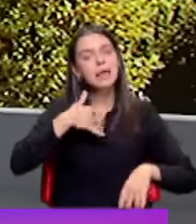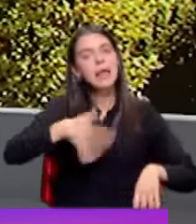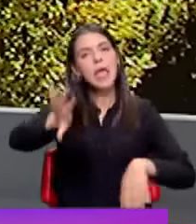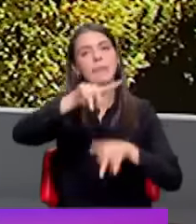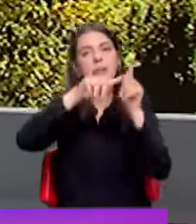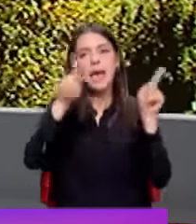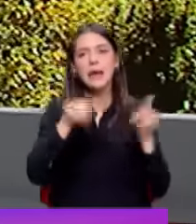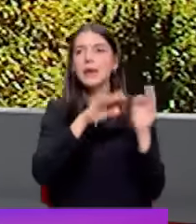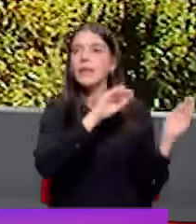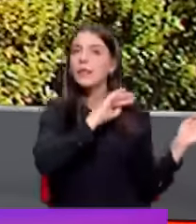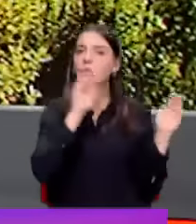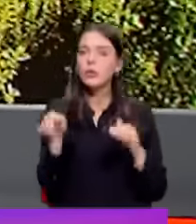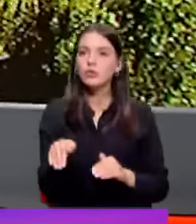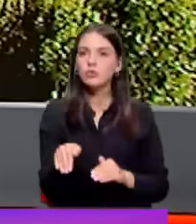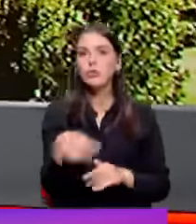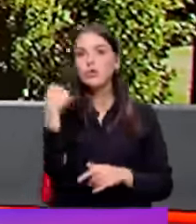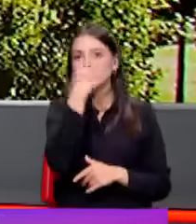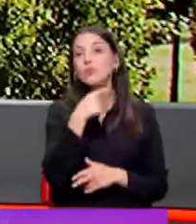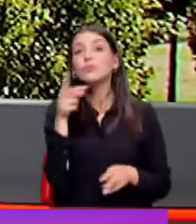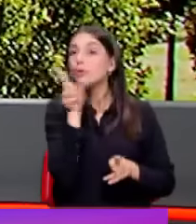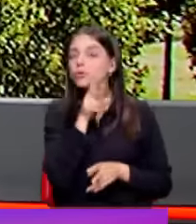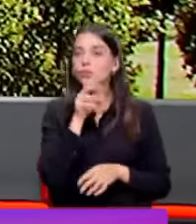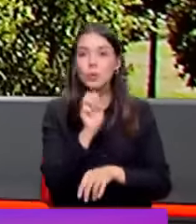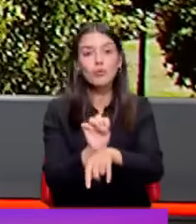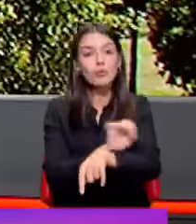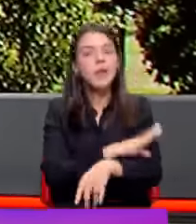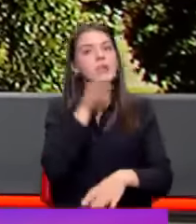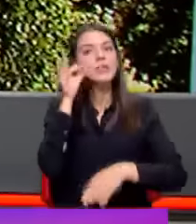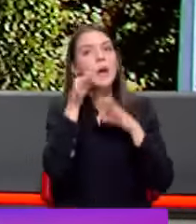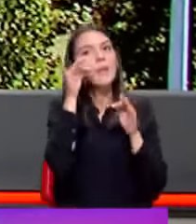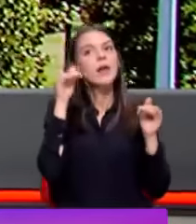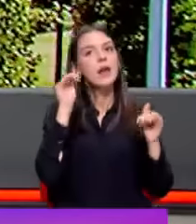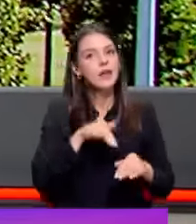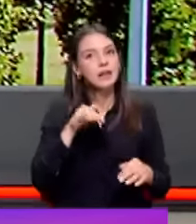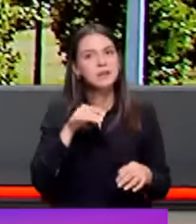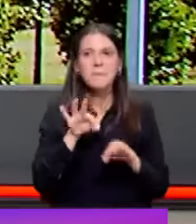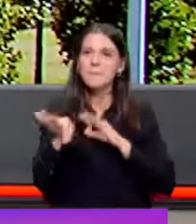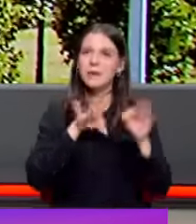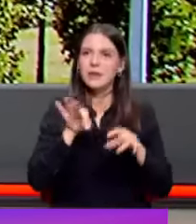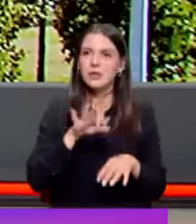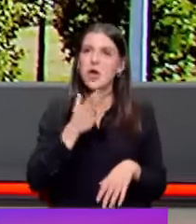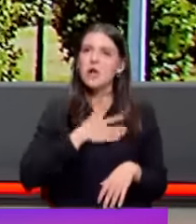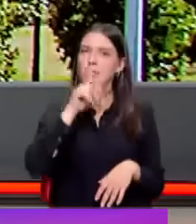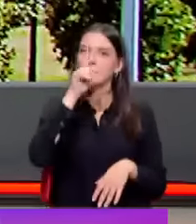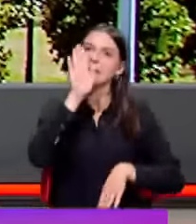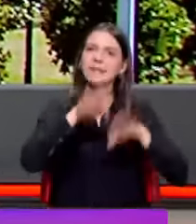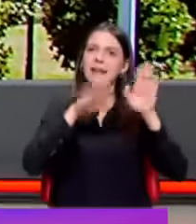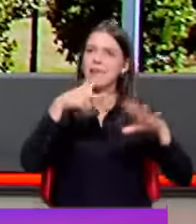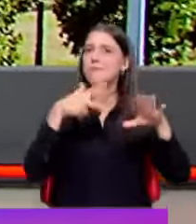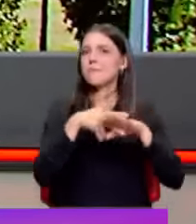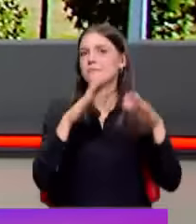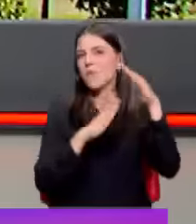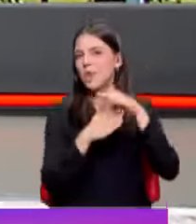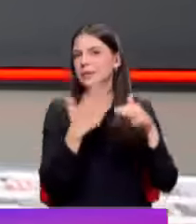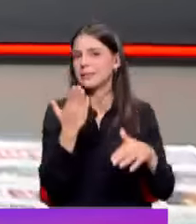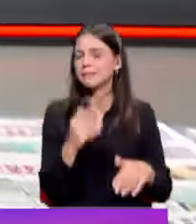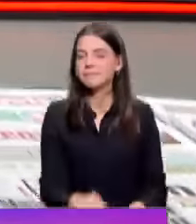ekrana taşıyoruz. Yüzümüzü güldürecek, gururlandıracak haberler de ekrana taşımayı planlıyoruz. Önce bir reklam arası.